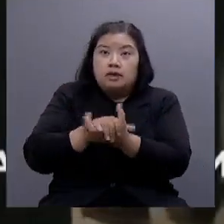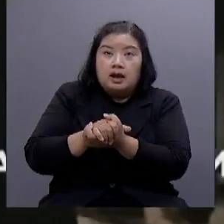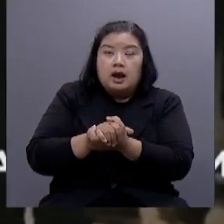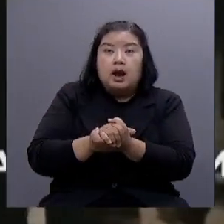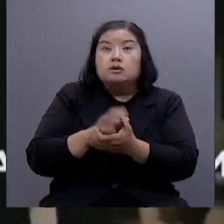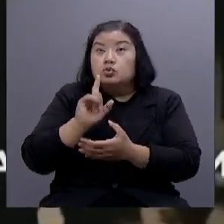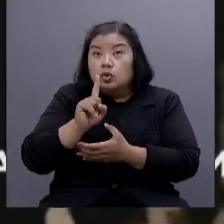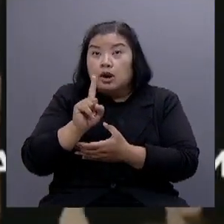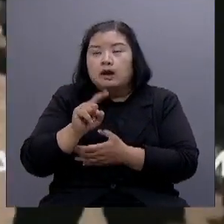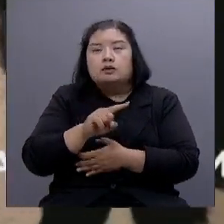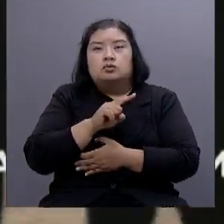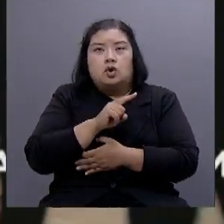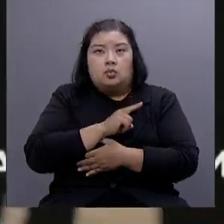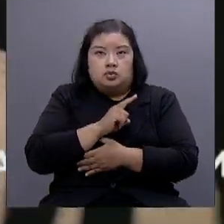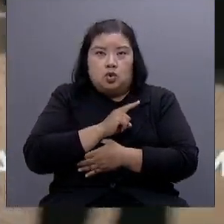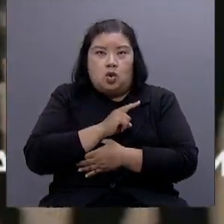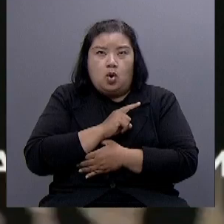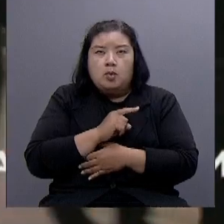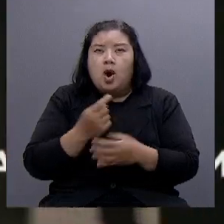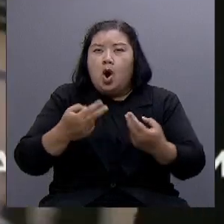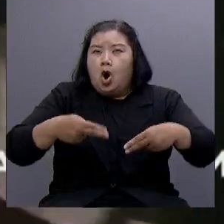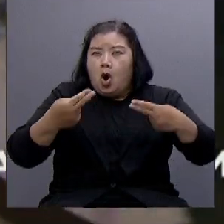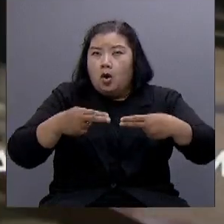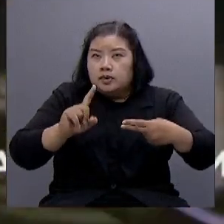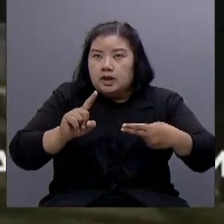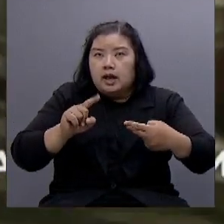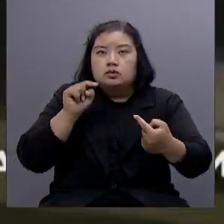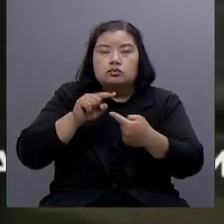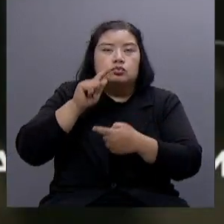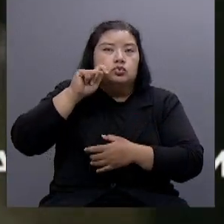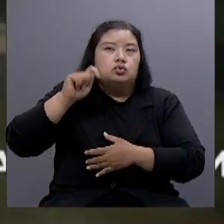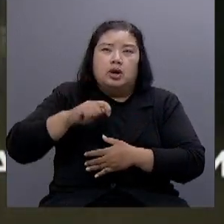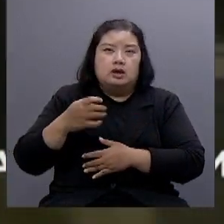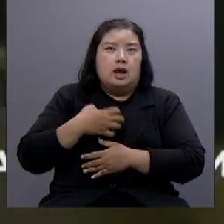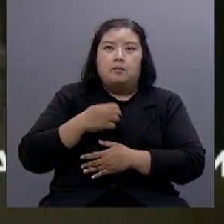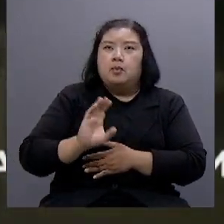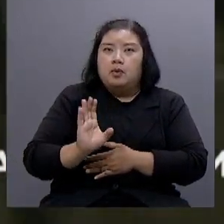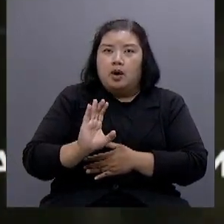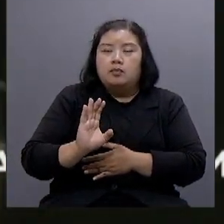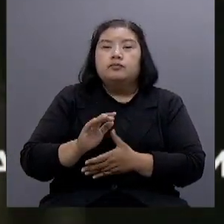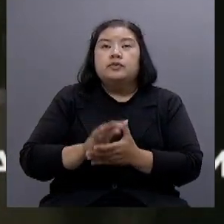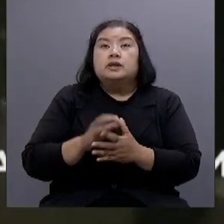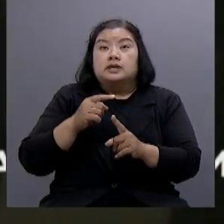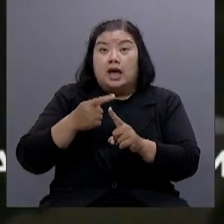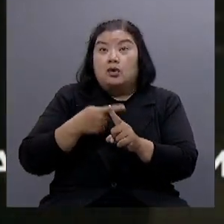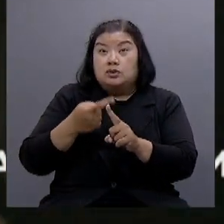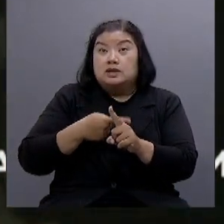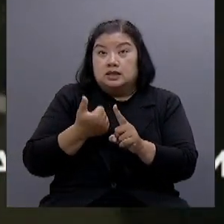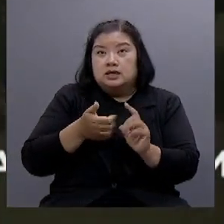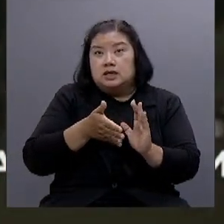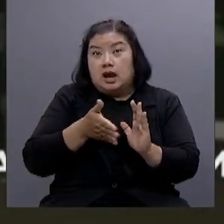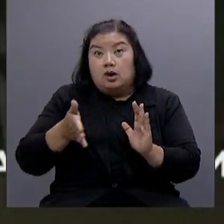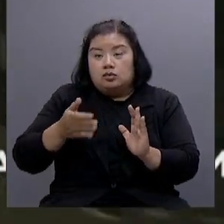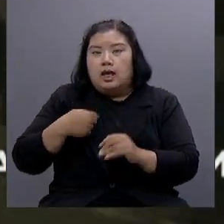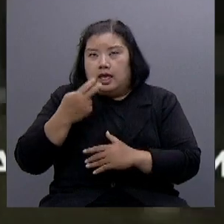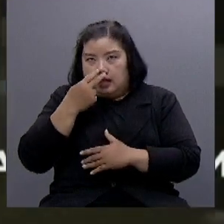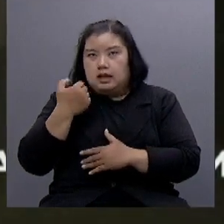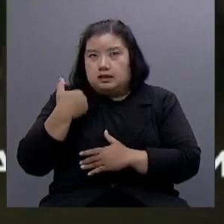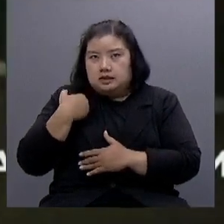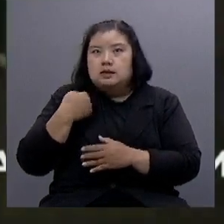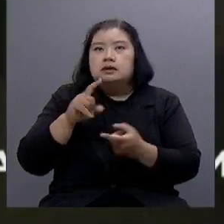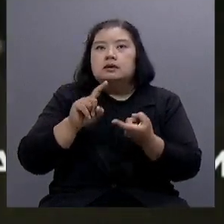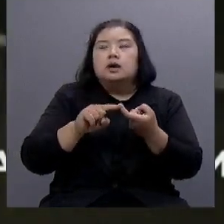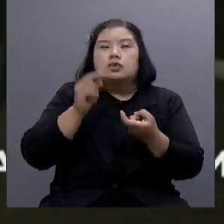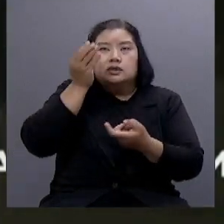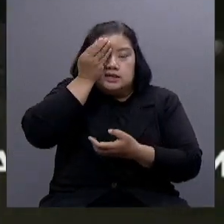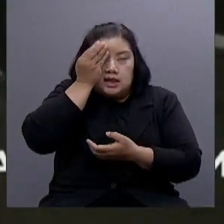ตัวไปรบที่ยูเครนส่วนในเดือนตุลาคมที่ผ่านมานะคะหลังจากที่อิสราเอลทำสงครามในกาซาไปได้ประมาณ3สัปด